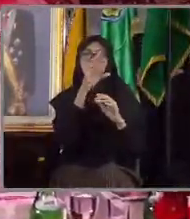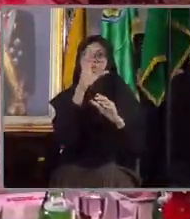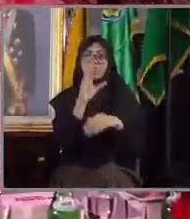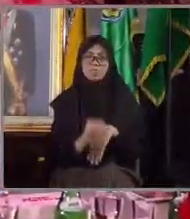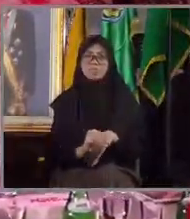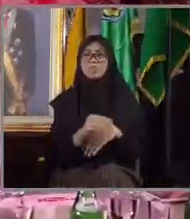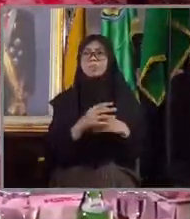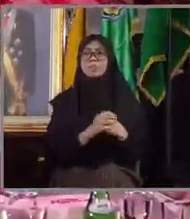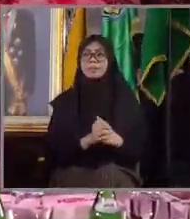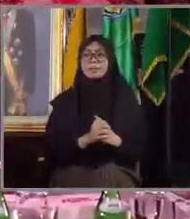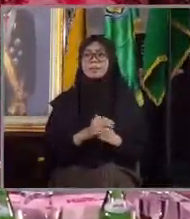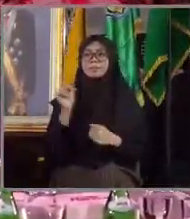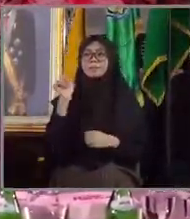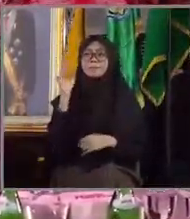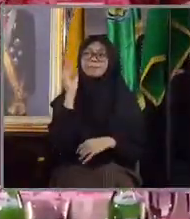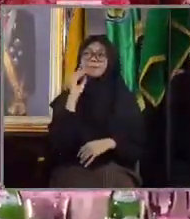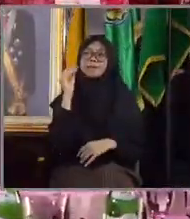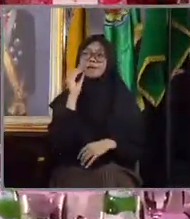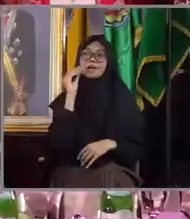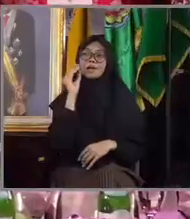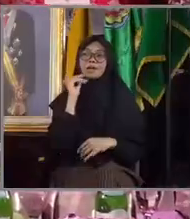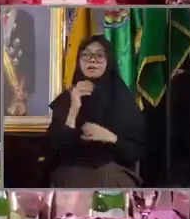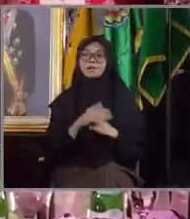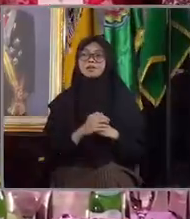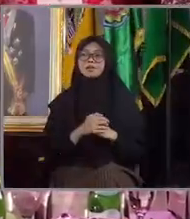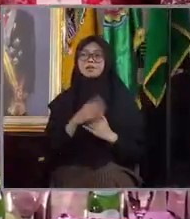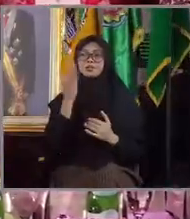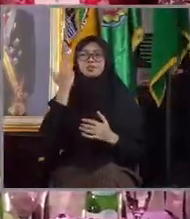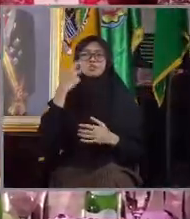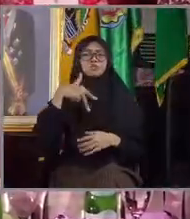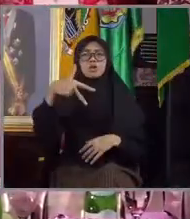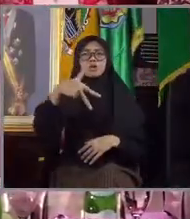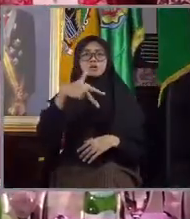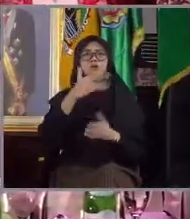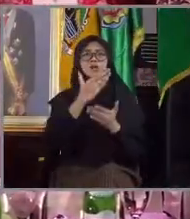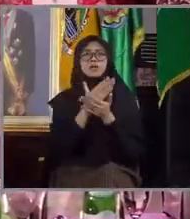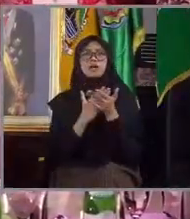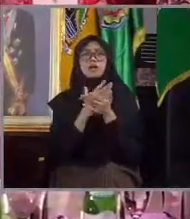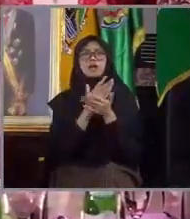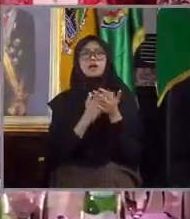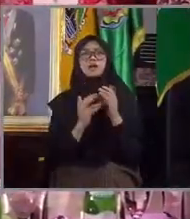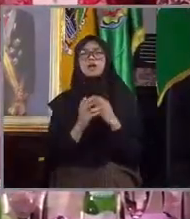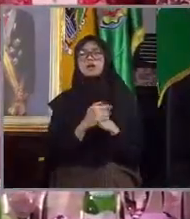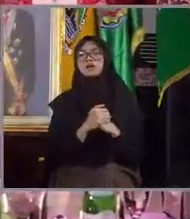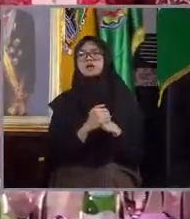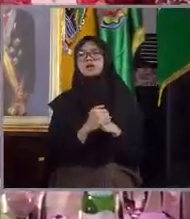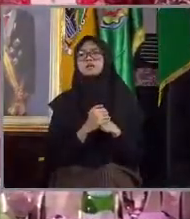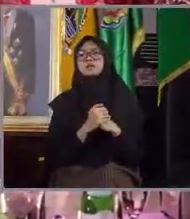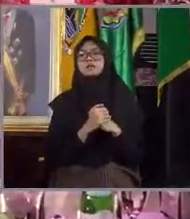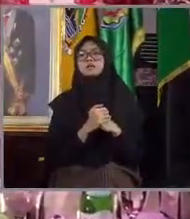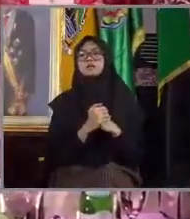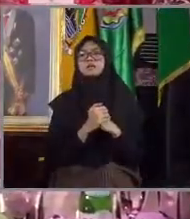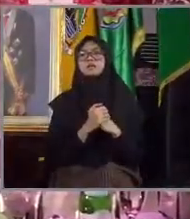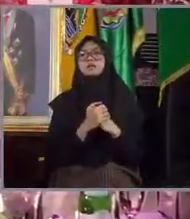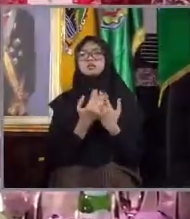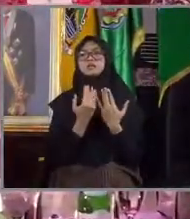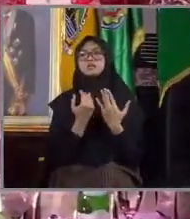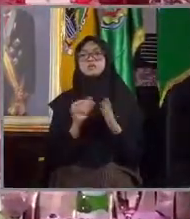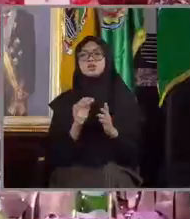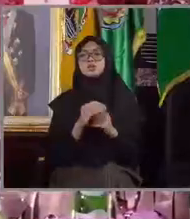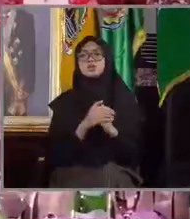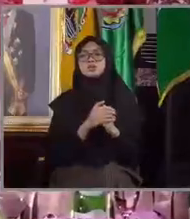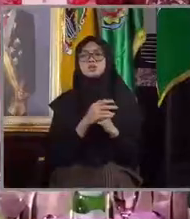minta pengalaman kalimat-kalimat Sulawesi Tengah di Palu itu adalah sudah diprediksi oleh katili